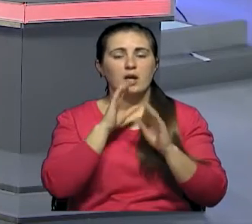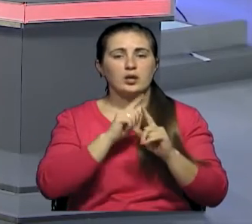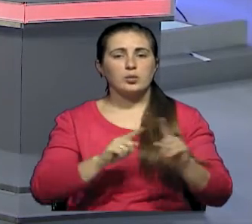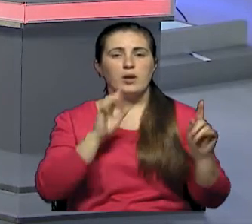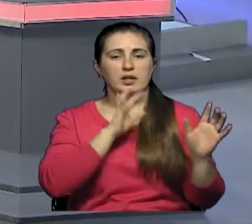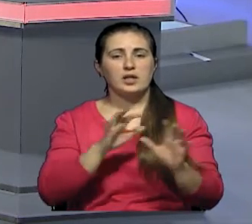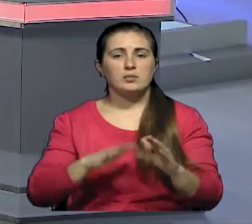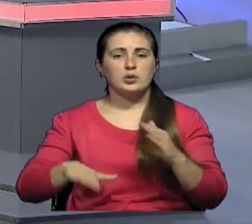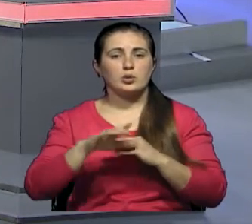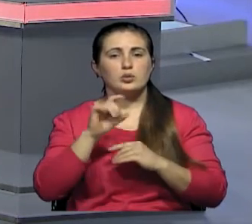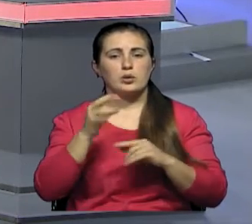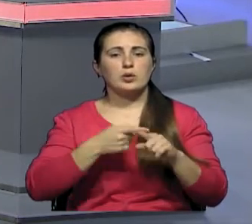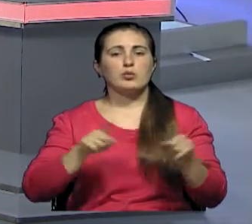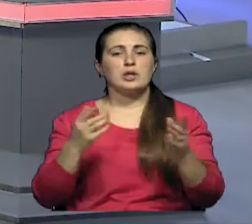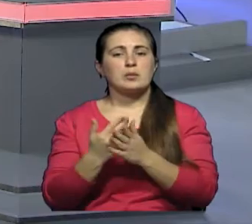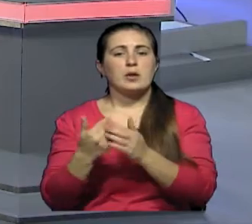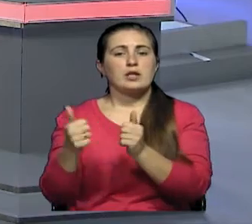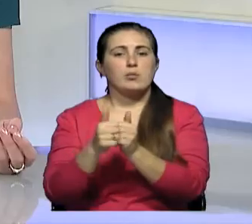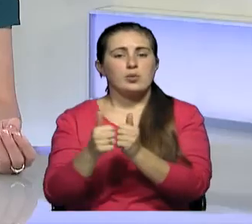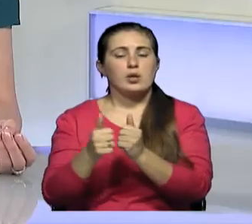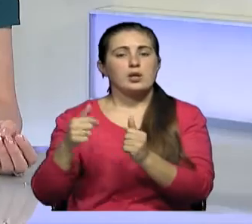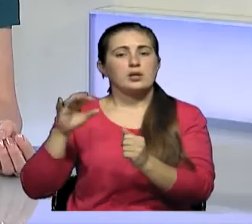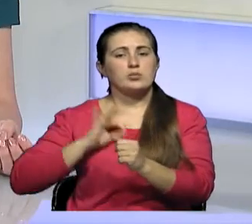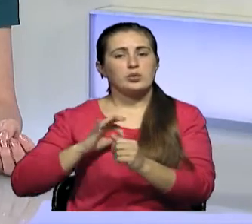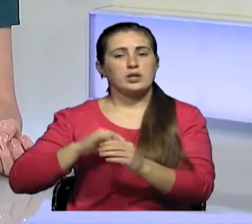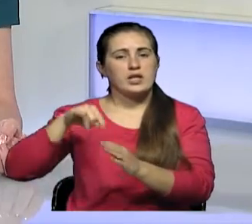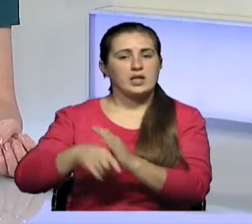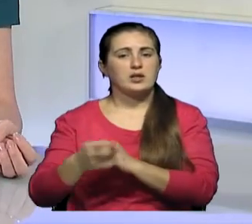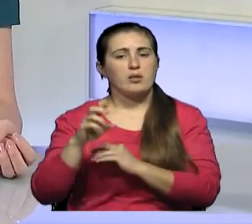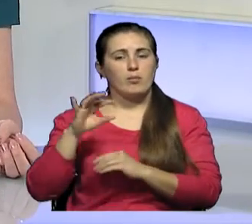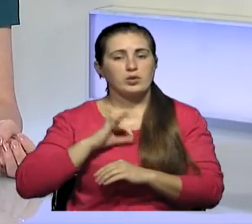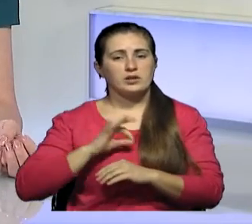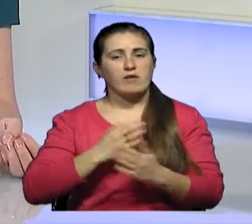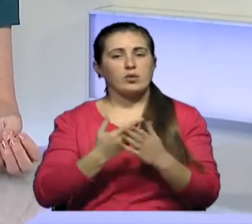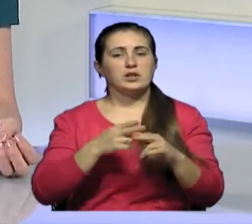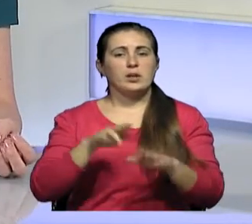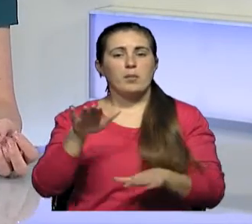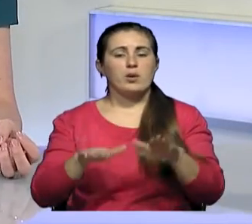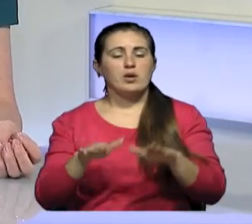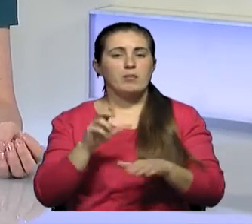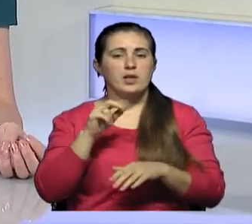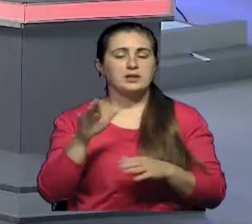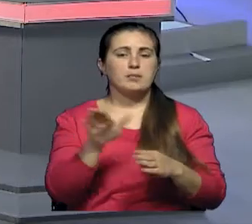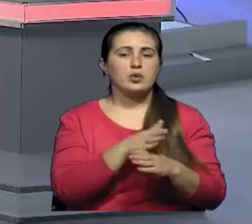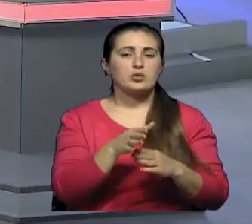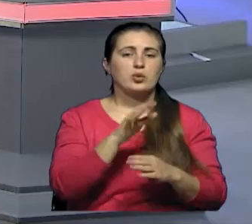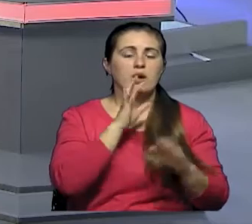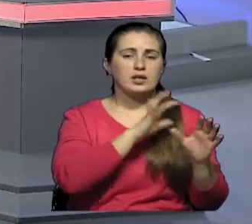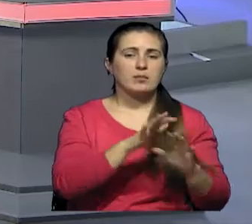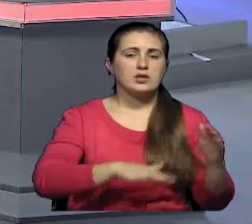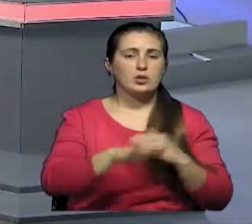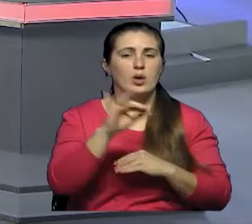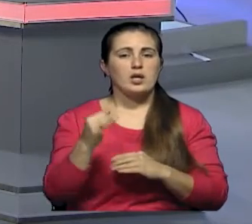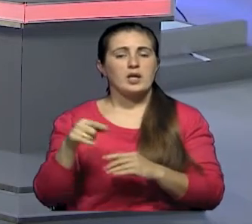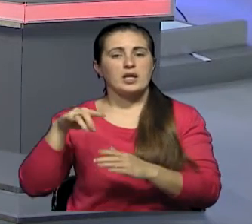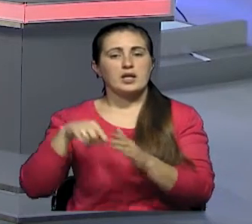рядом уже например действует ну какой то недропользователь вот этот баланс между пользователями природы и тем